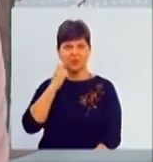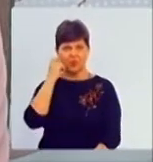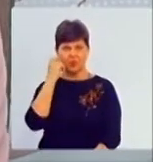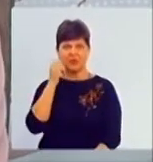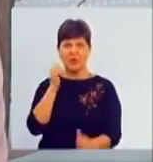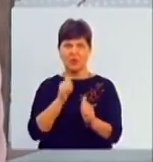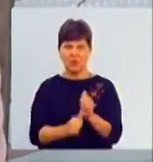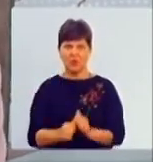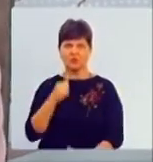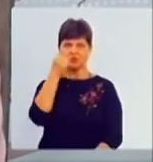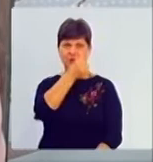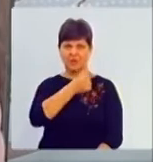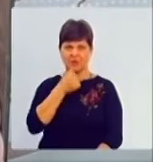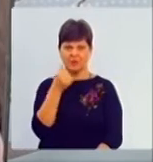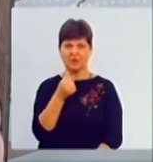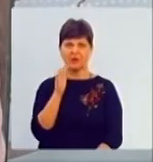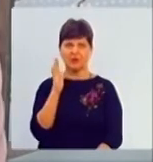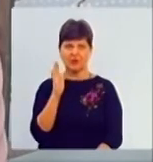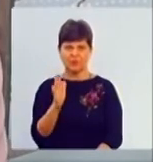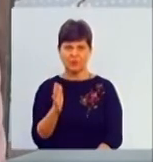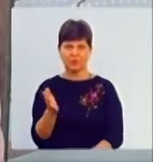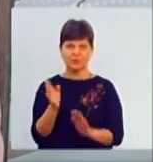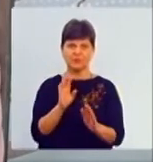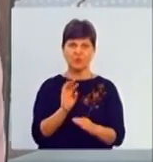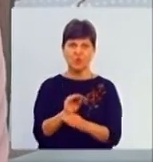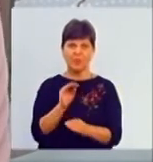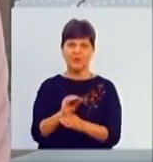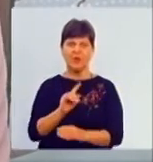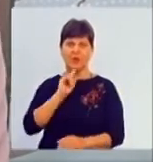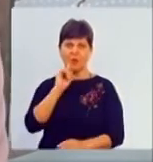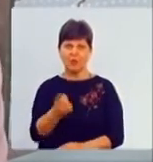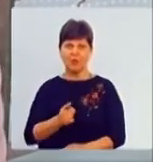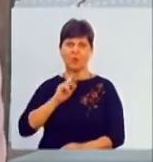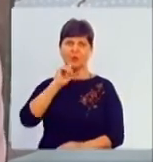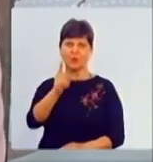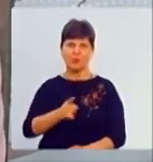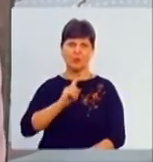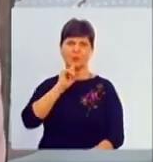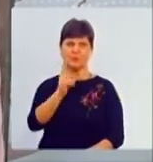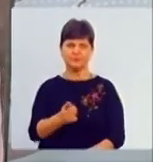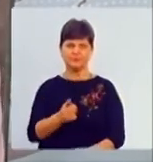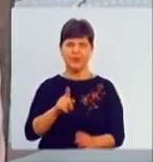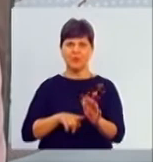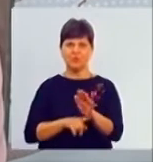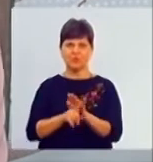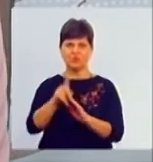рік буде додаватися по одному рокові стажу, починаючи і завершуючи в